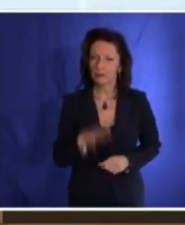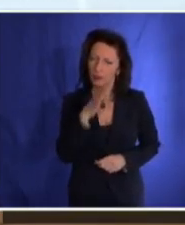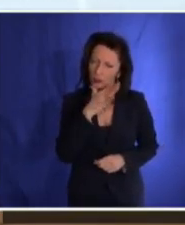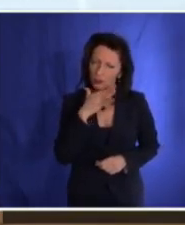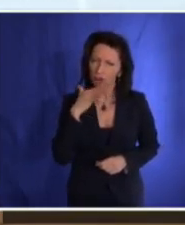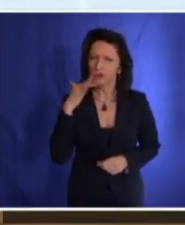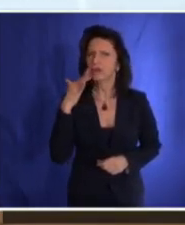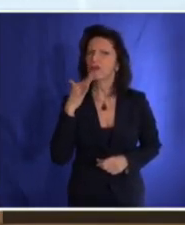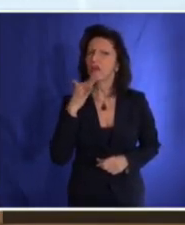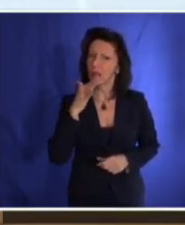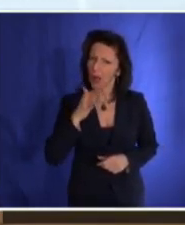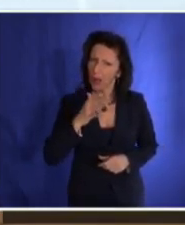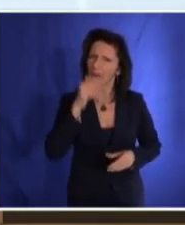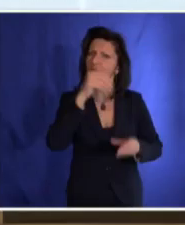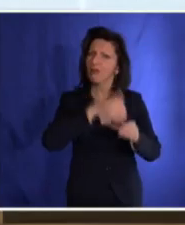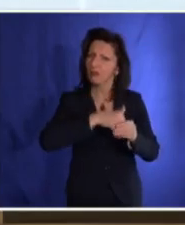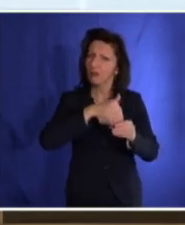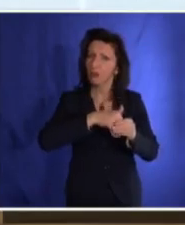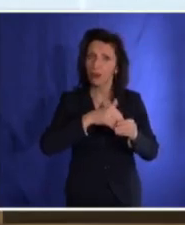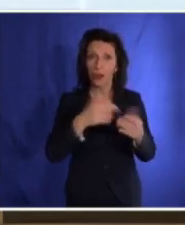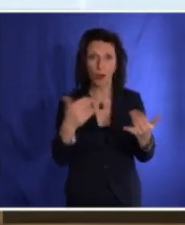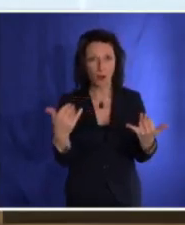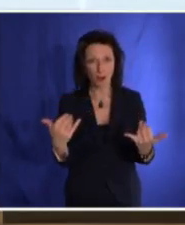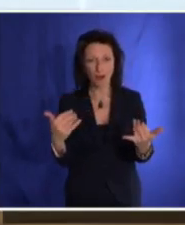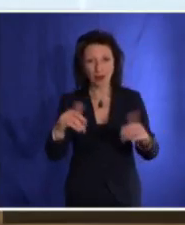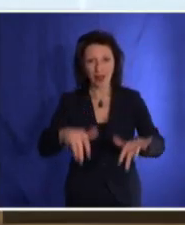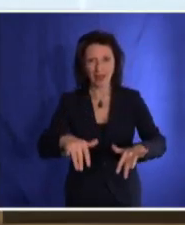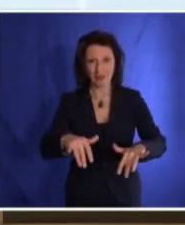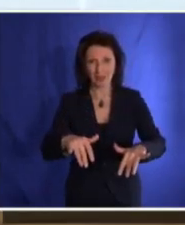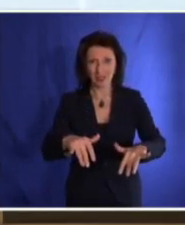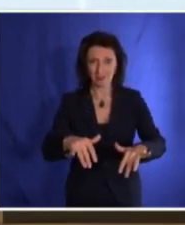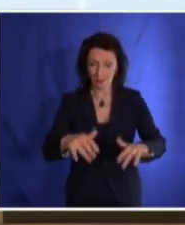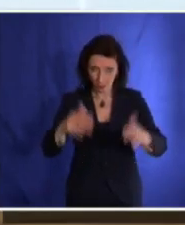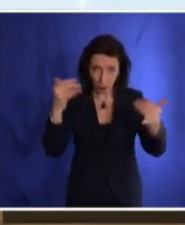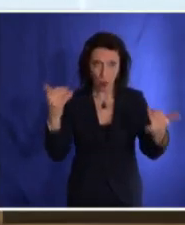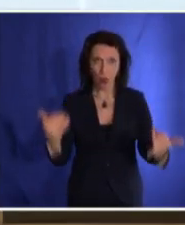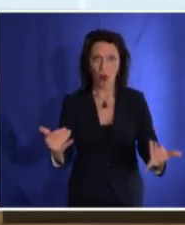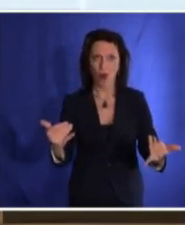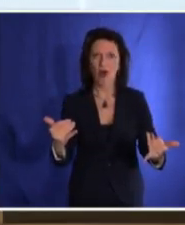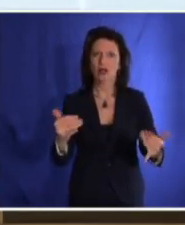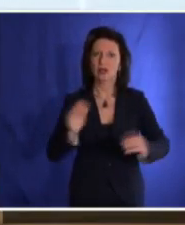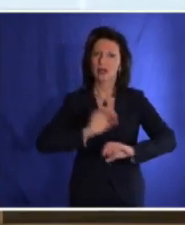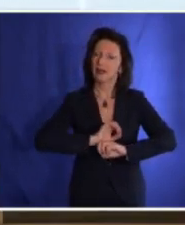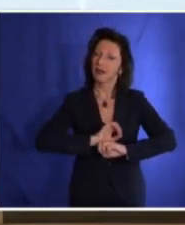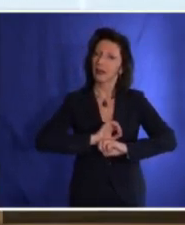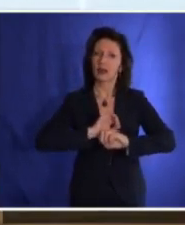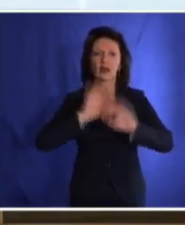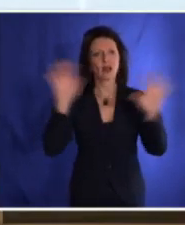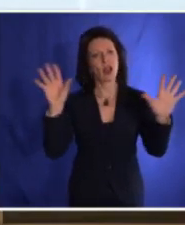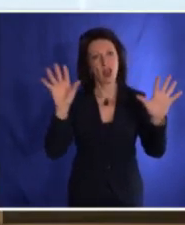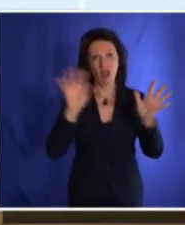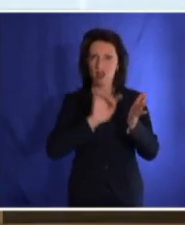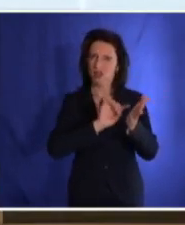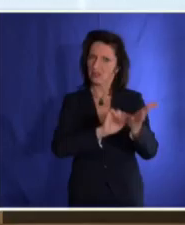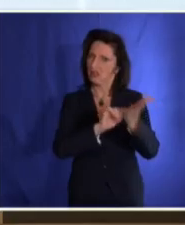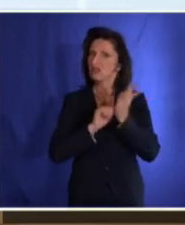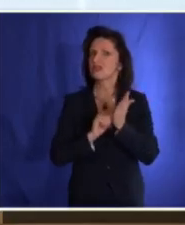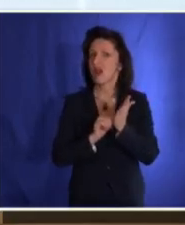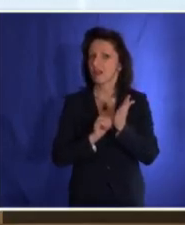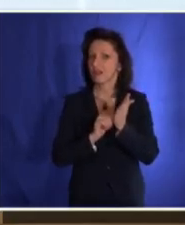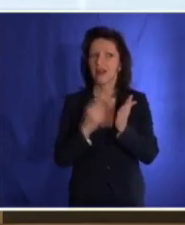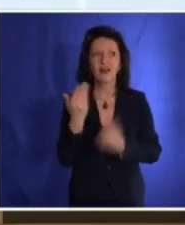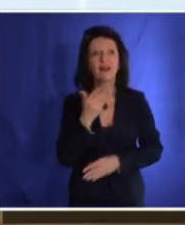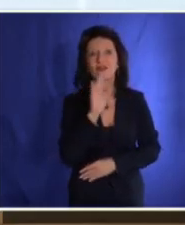von ihnen sind heute hier. Und sie haben auch heute ein ganz klares Bekenntnis abgegeben, was sie